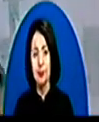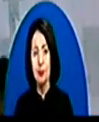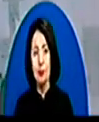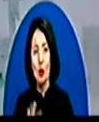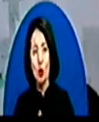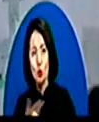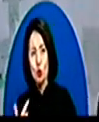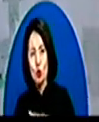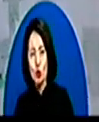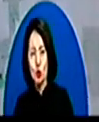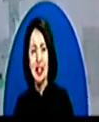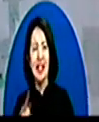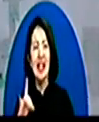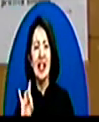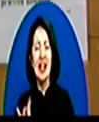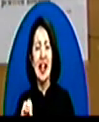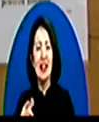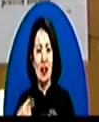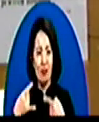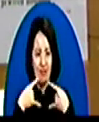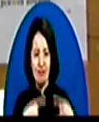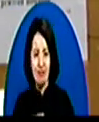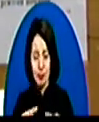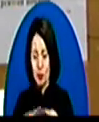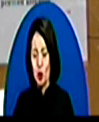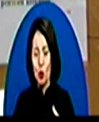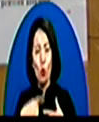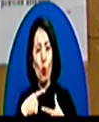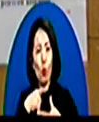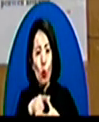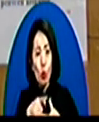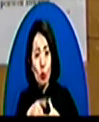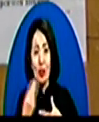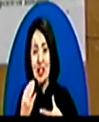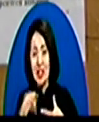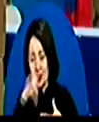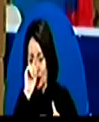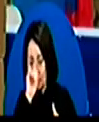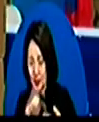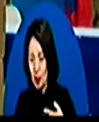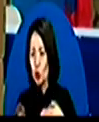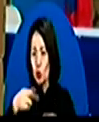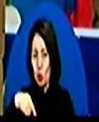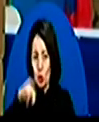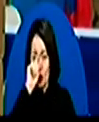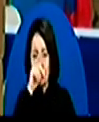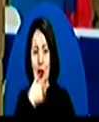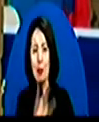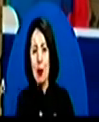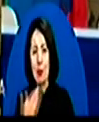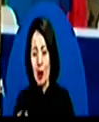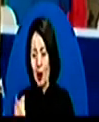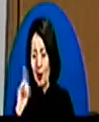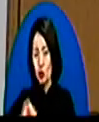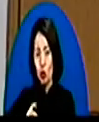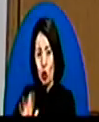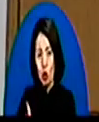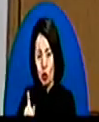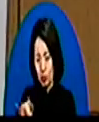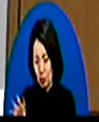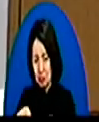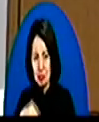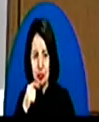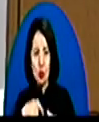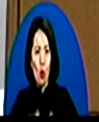Суурин дижитал эрэнтгийн аппаратыг эхний ээлжид 3 дугаар шатлын эмнэлэг болон дүүргүүдийн нэгдсэн эмнэлэгт хүлээлгэн өглөө. Аппарат нь зөвхөн коронавирусын үед ашиглах бус цаашид